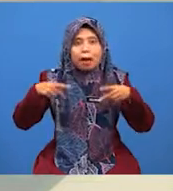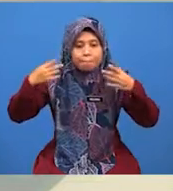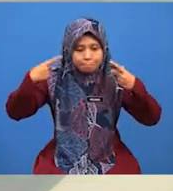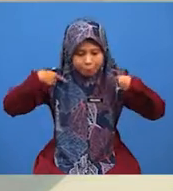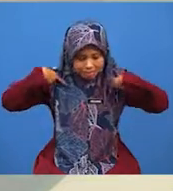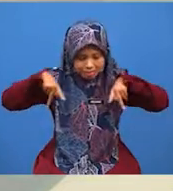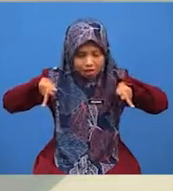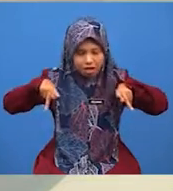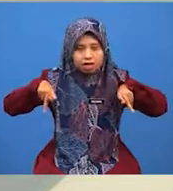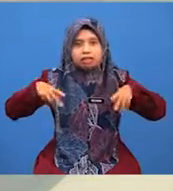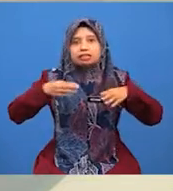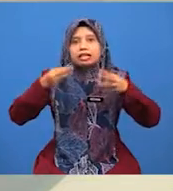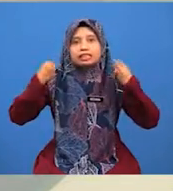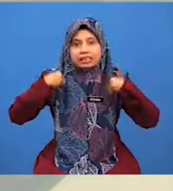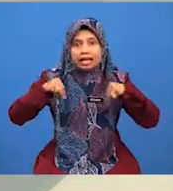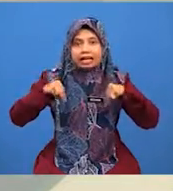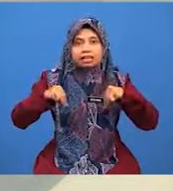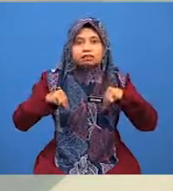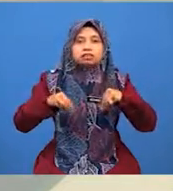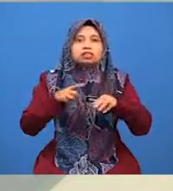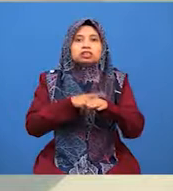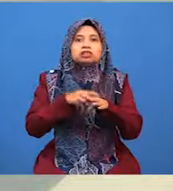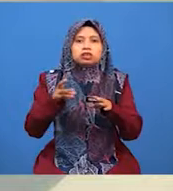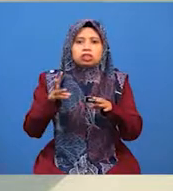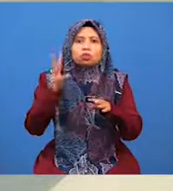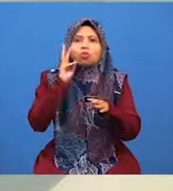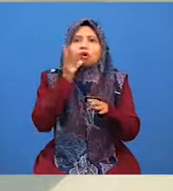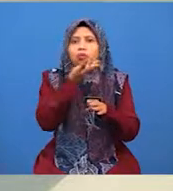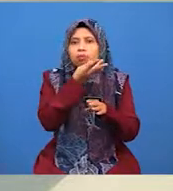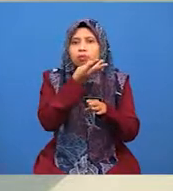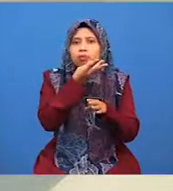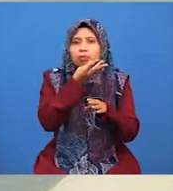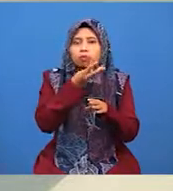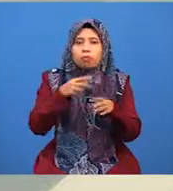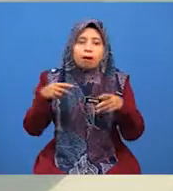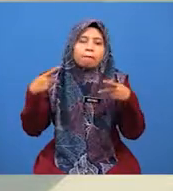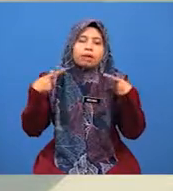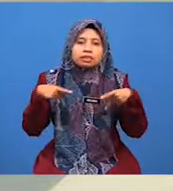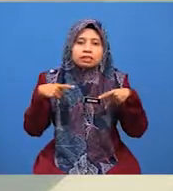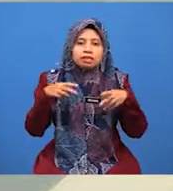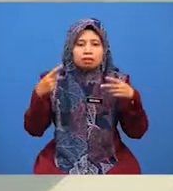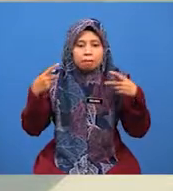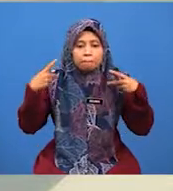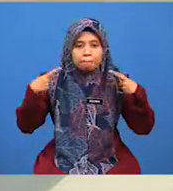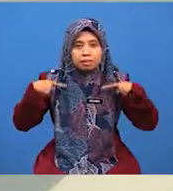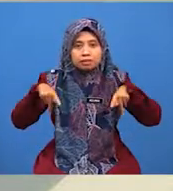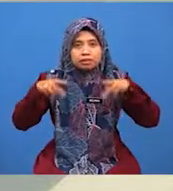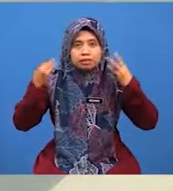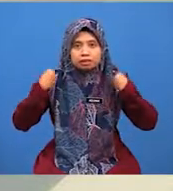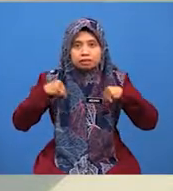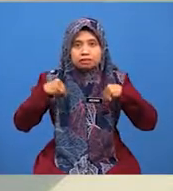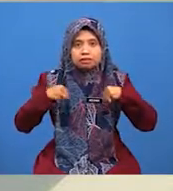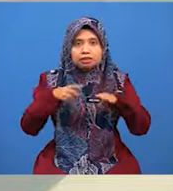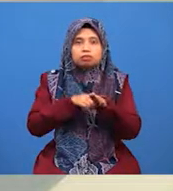keluarganya menjual tapai ubi di warung-warung, pasar dan kedai-kedai di kampungnya. Yang